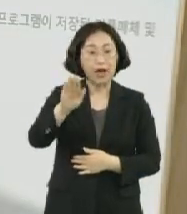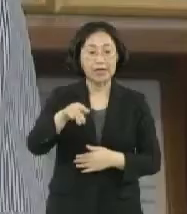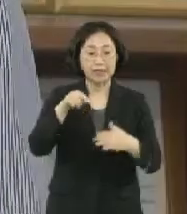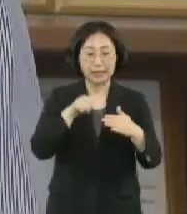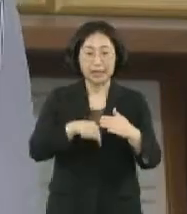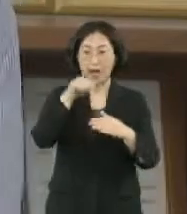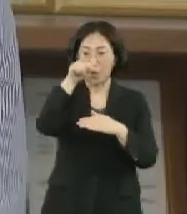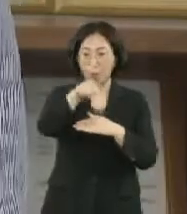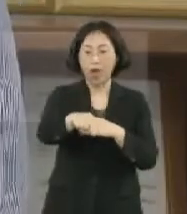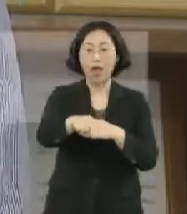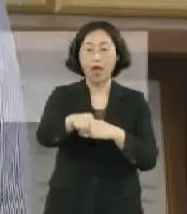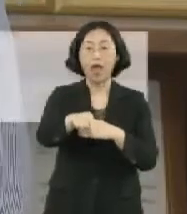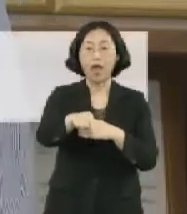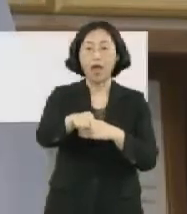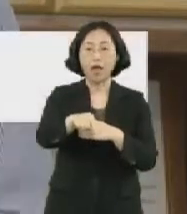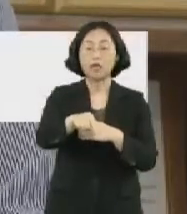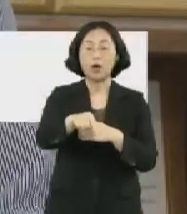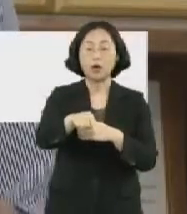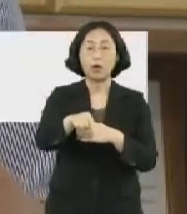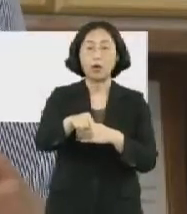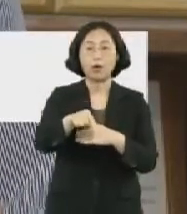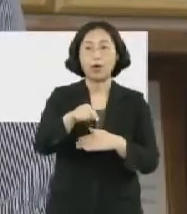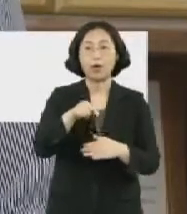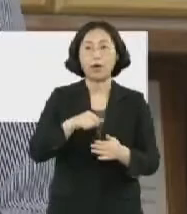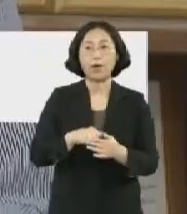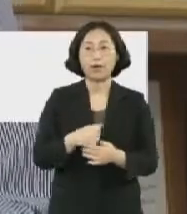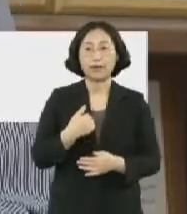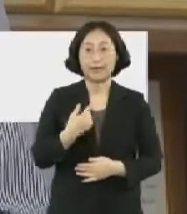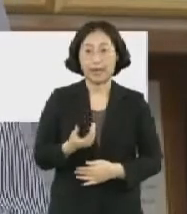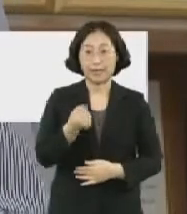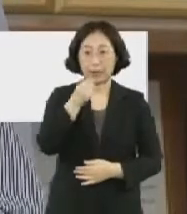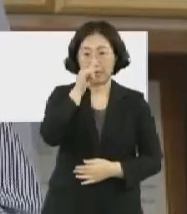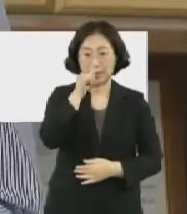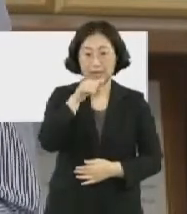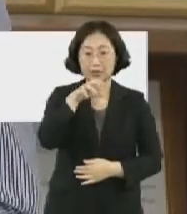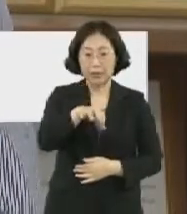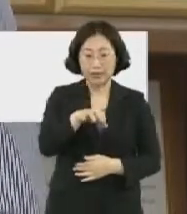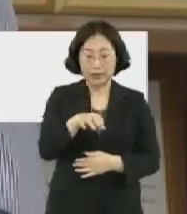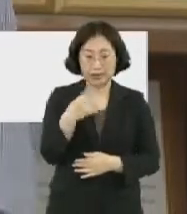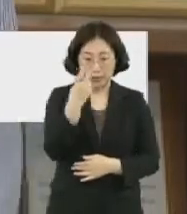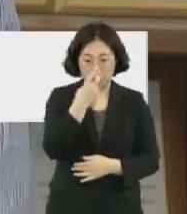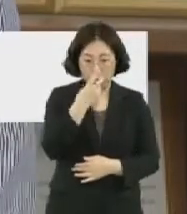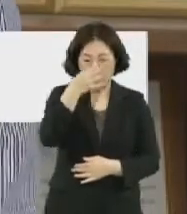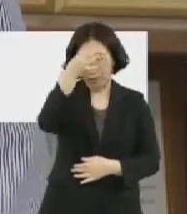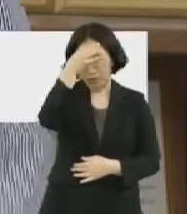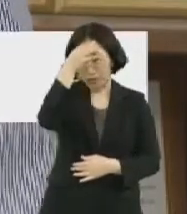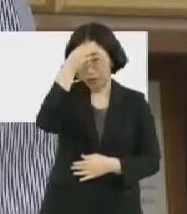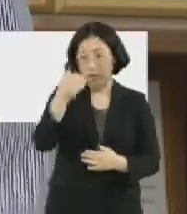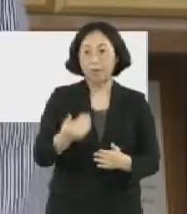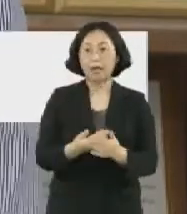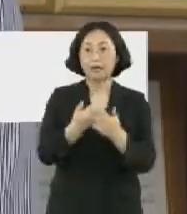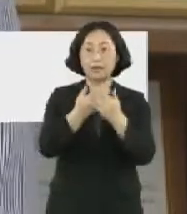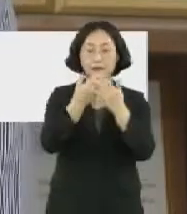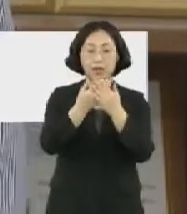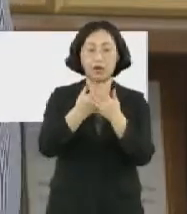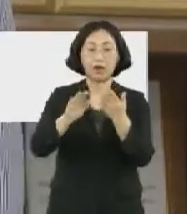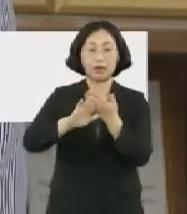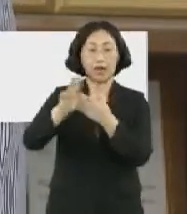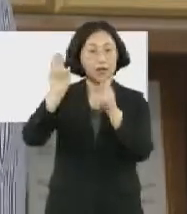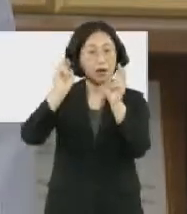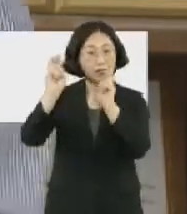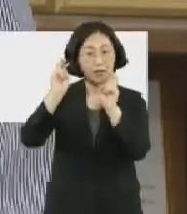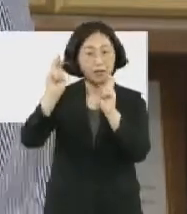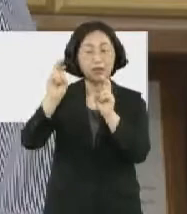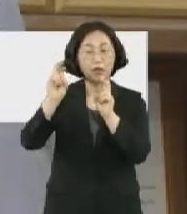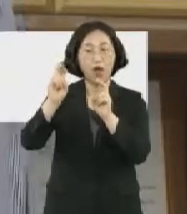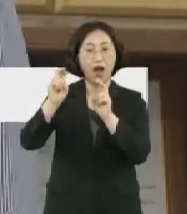실내, 실외, 실내외에서까지 저희가 가지고 있는 이 위치 추정의 기술들을 확장시켜가지고 다른